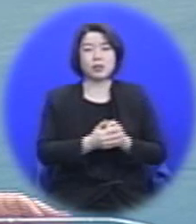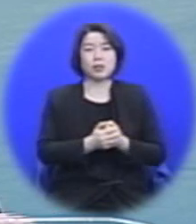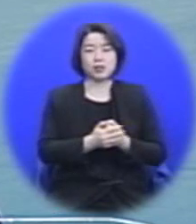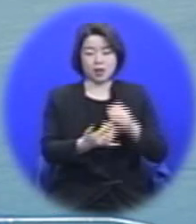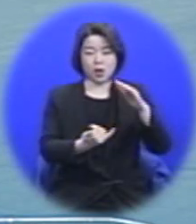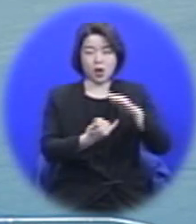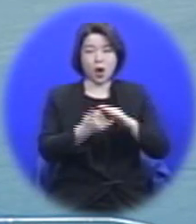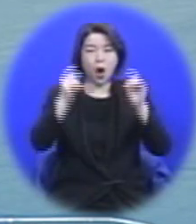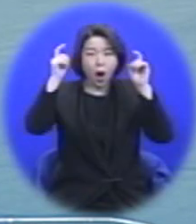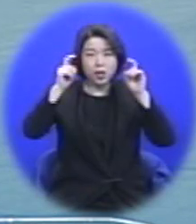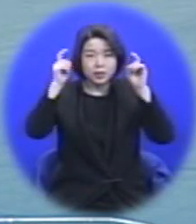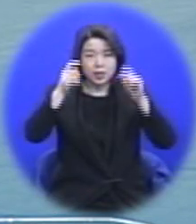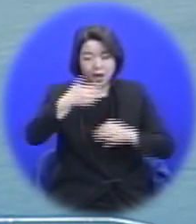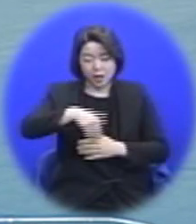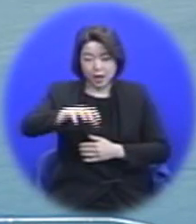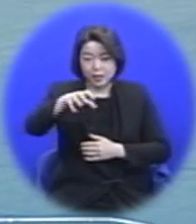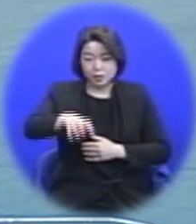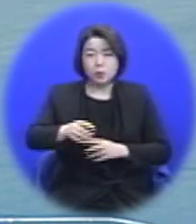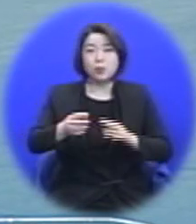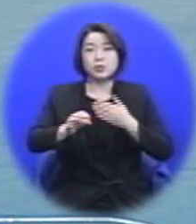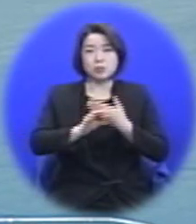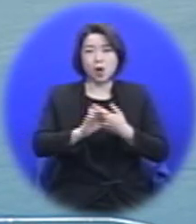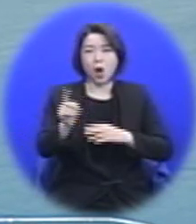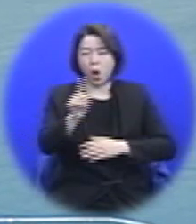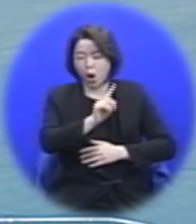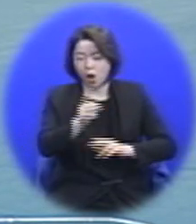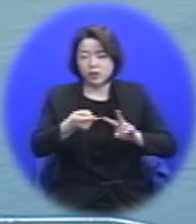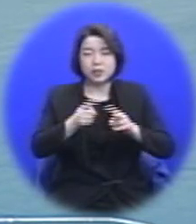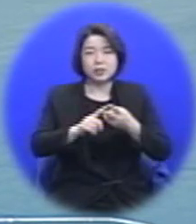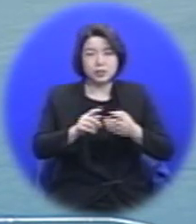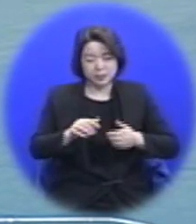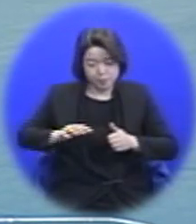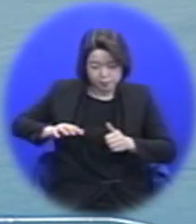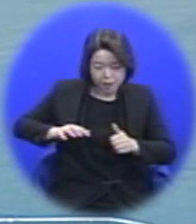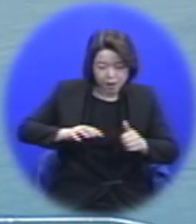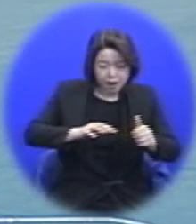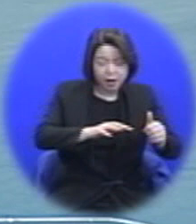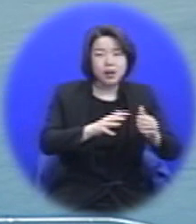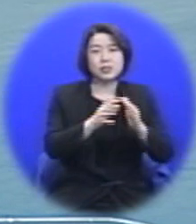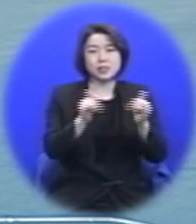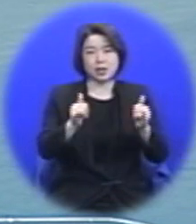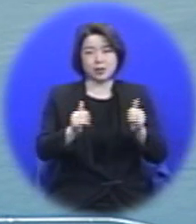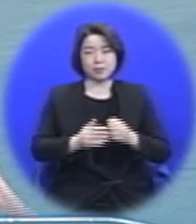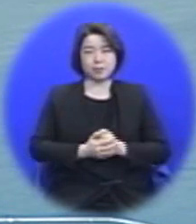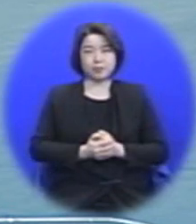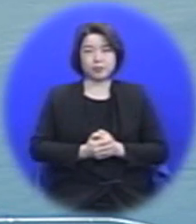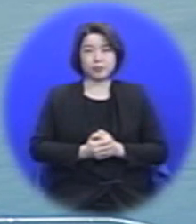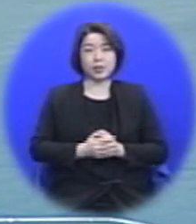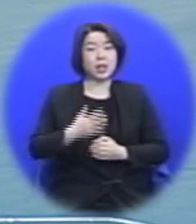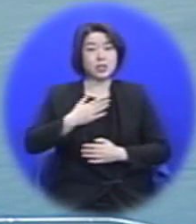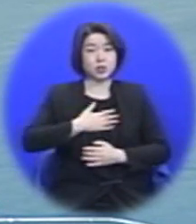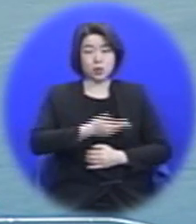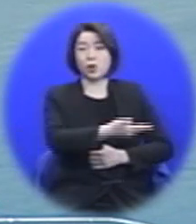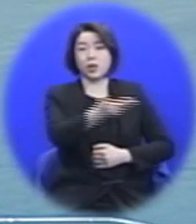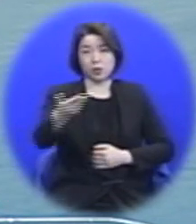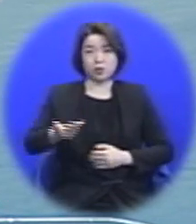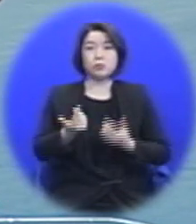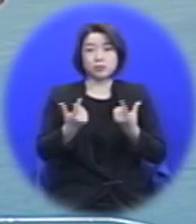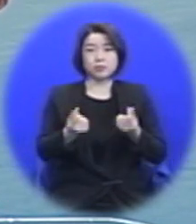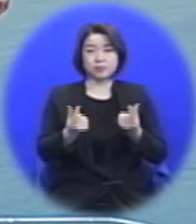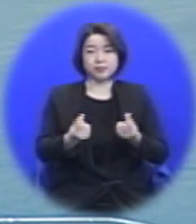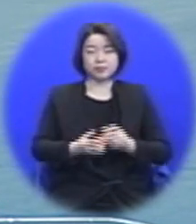양이 가는 곳이면 어디든지 따라다니는 사람들입니다. 저와 여러분이 그렇지